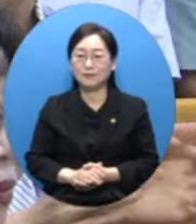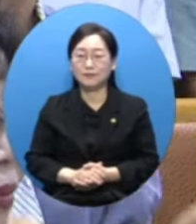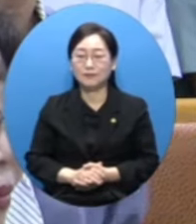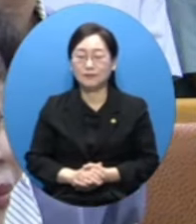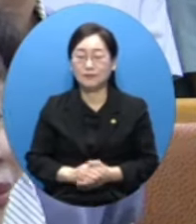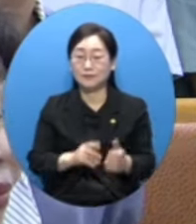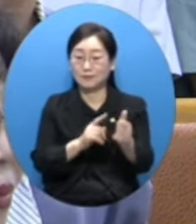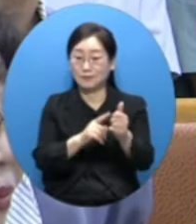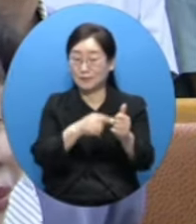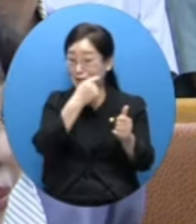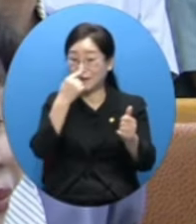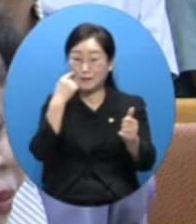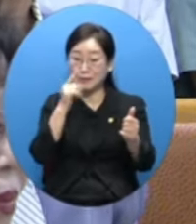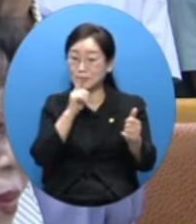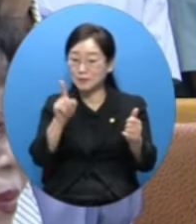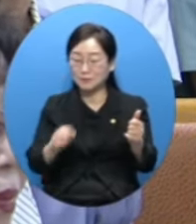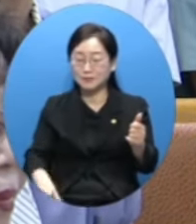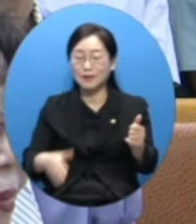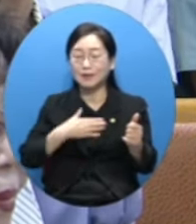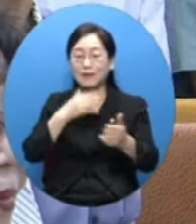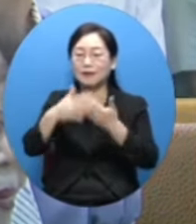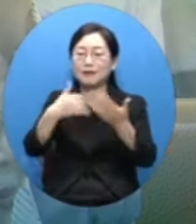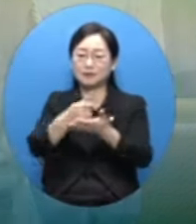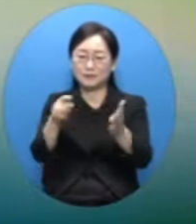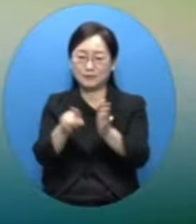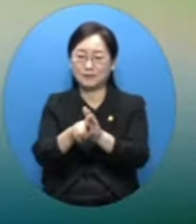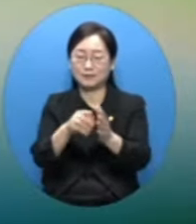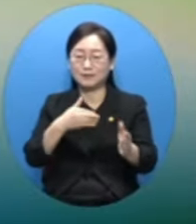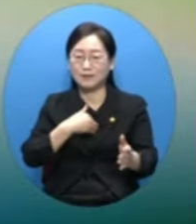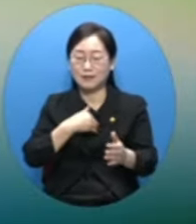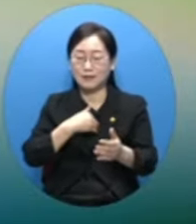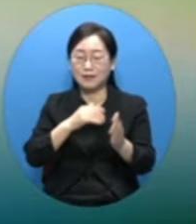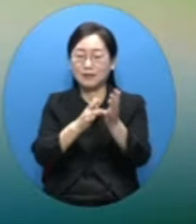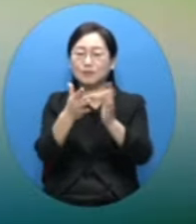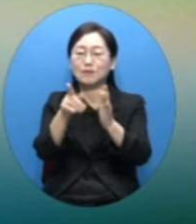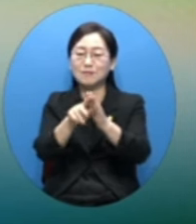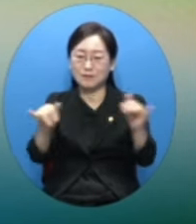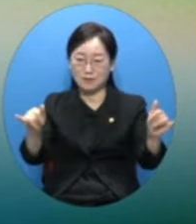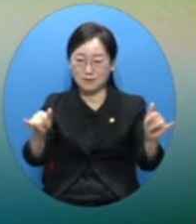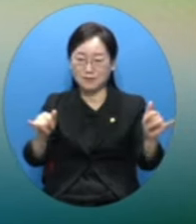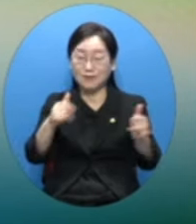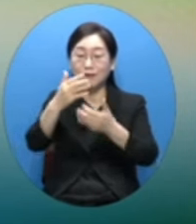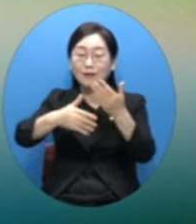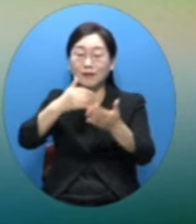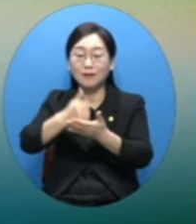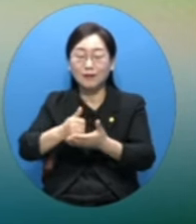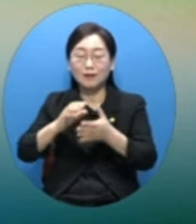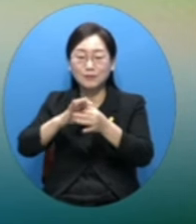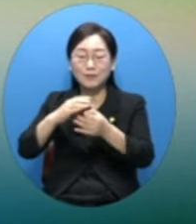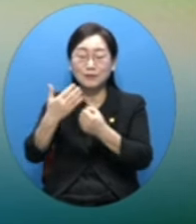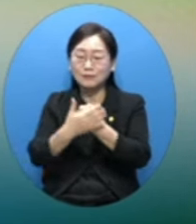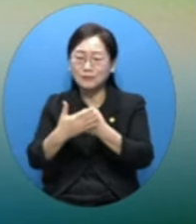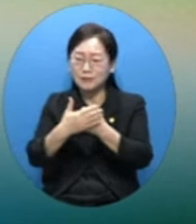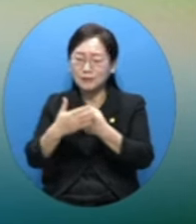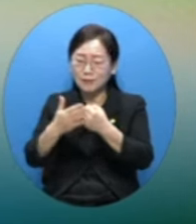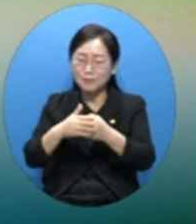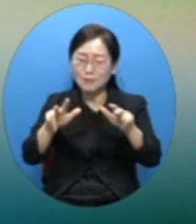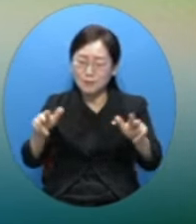그런 이런 간증을 했습니다. 나는 하나님을 믿습니다. 나는 크리스찬입니다. 하나님의 은혜로 여기까지